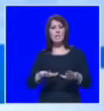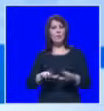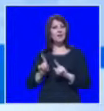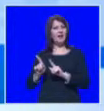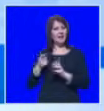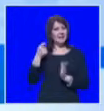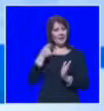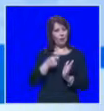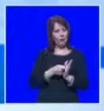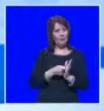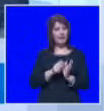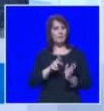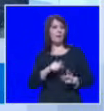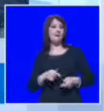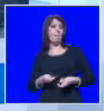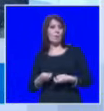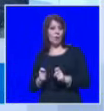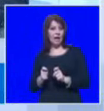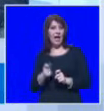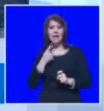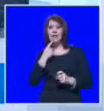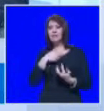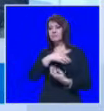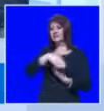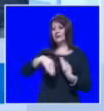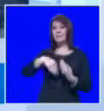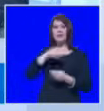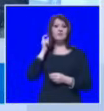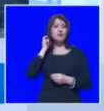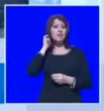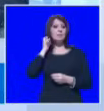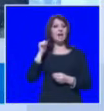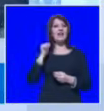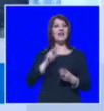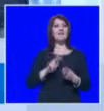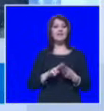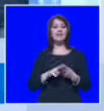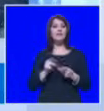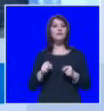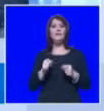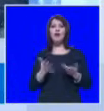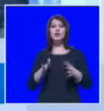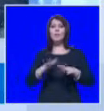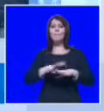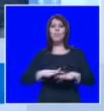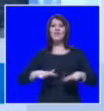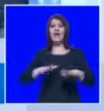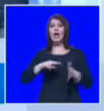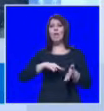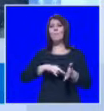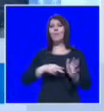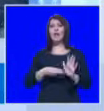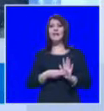сте купили и продали, с замесването на името на Асен Василев, ще повлияе на